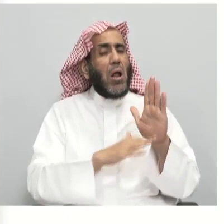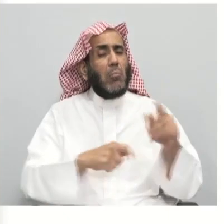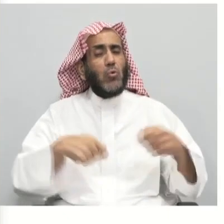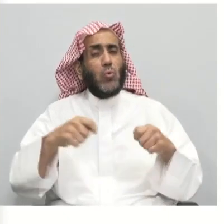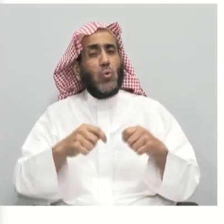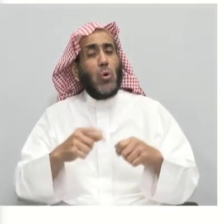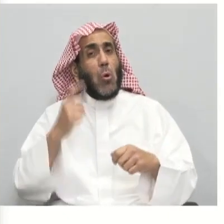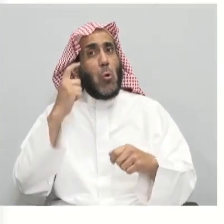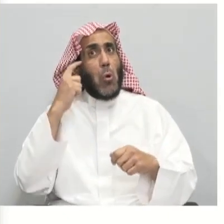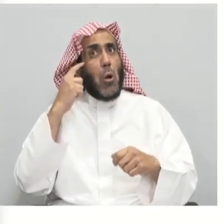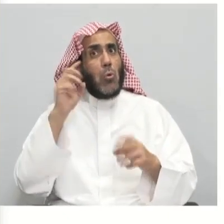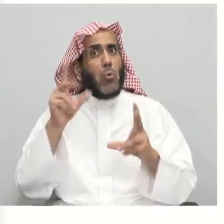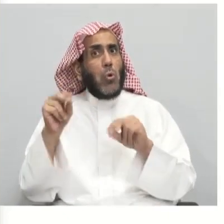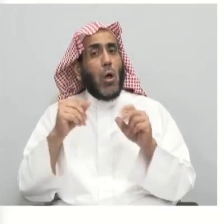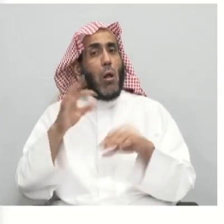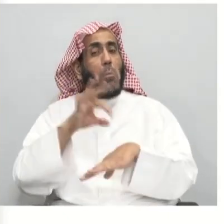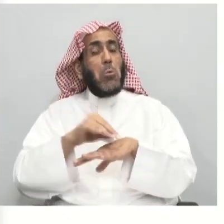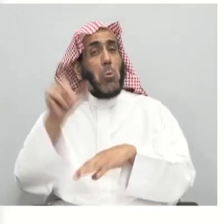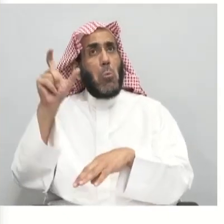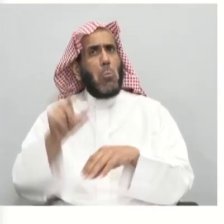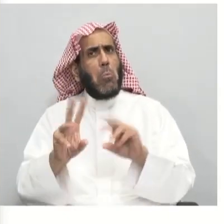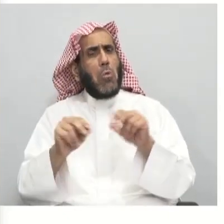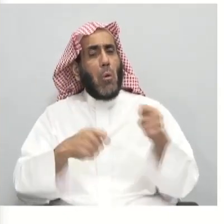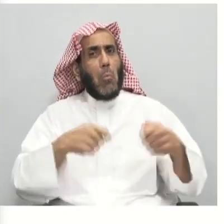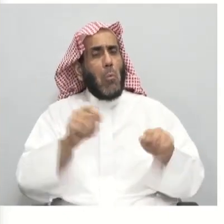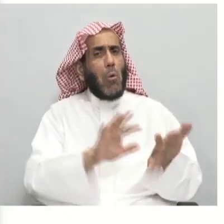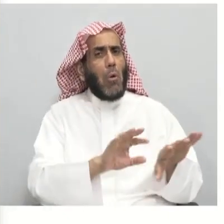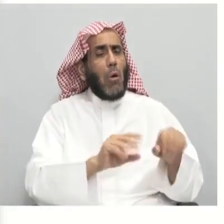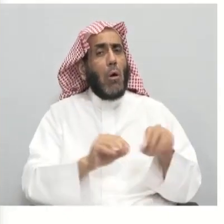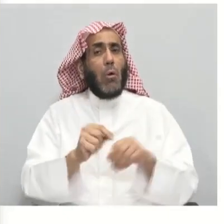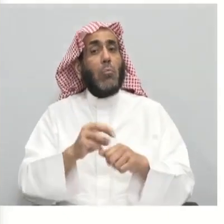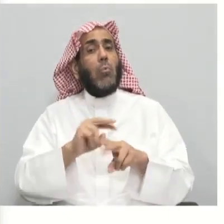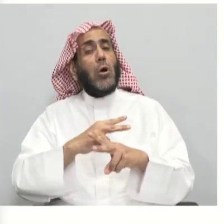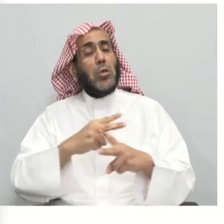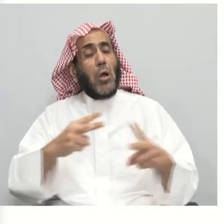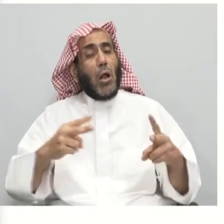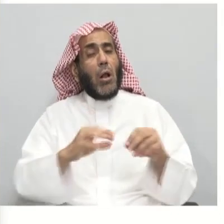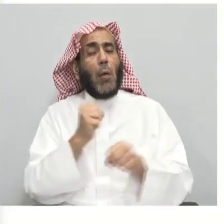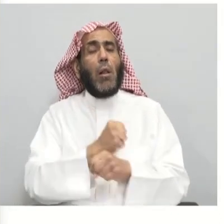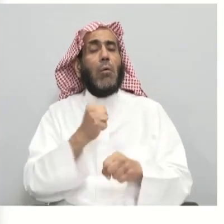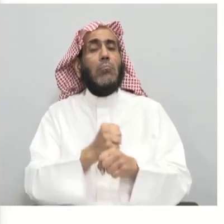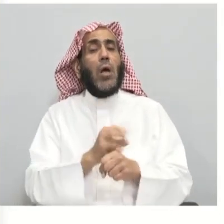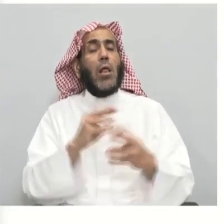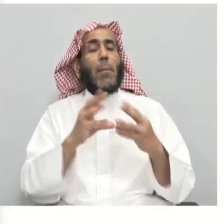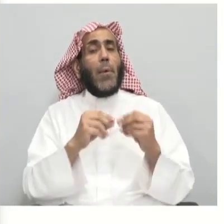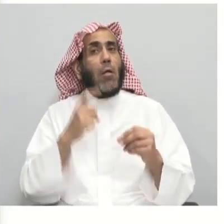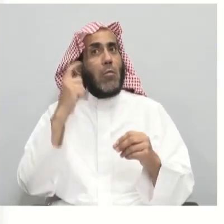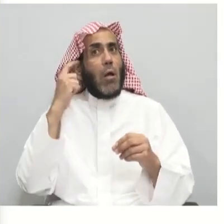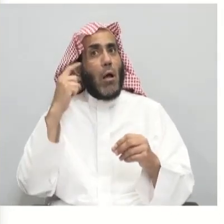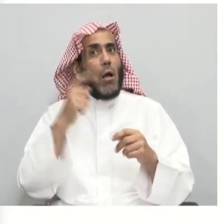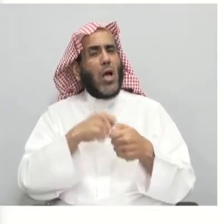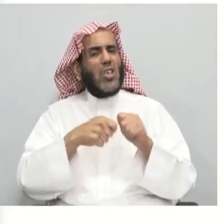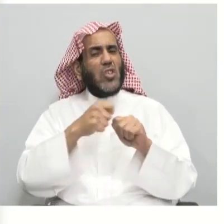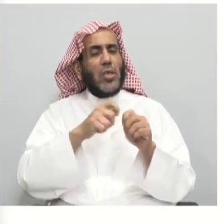للقدرات الذهنيه البشريه وانماط عملها اذا هذا المقصود بالذكاء